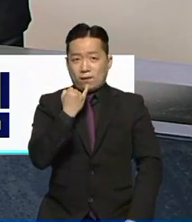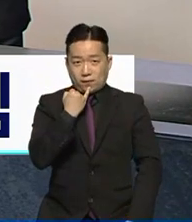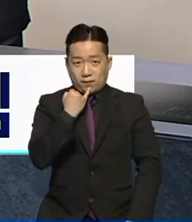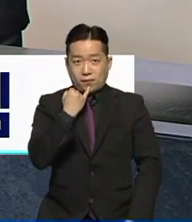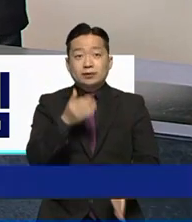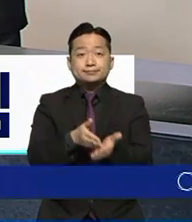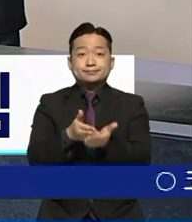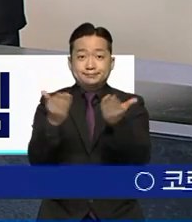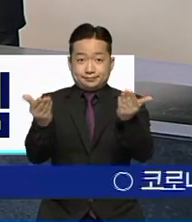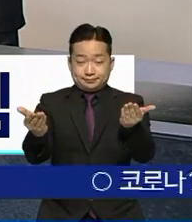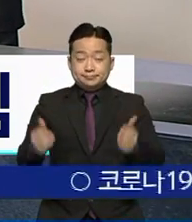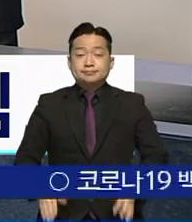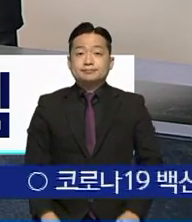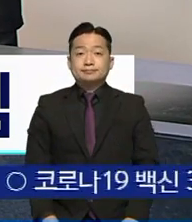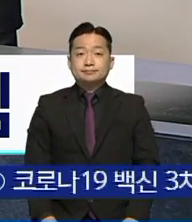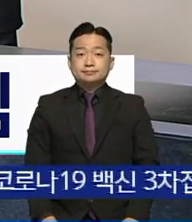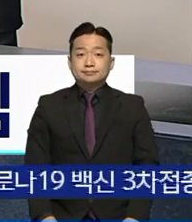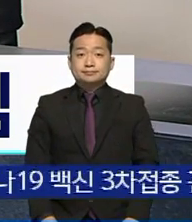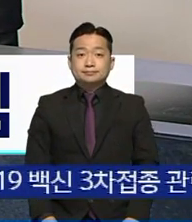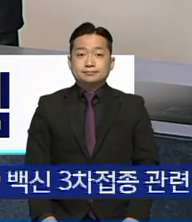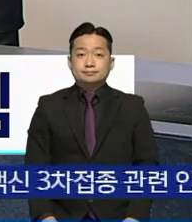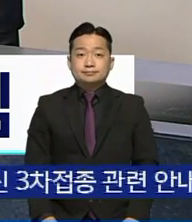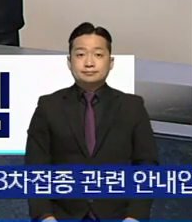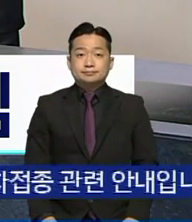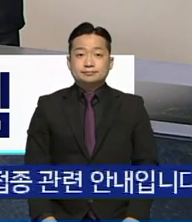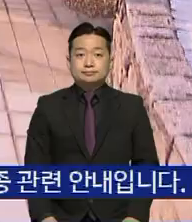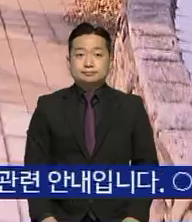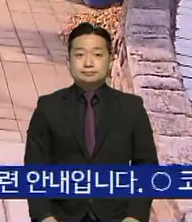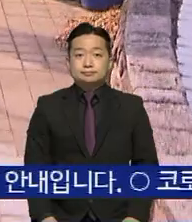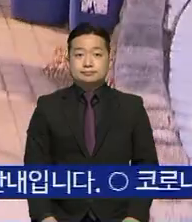있습니다. 정성진 기자가 보도합니다.